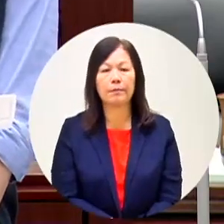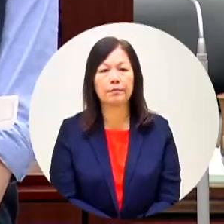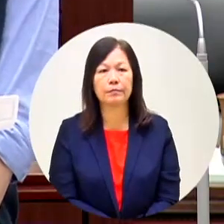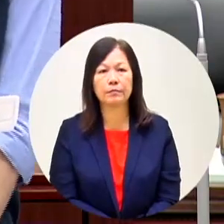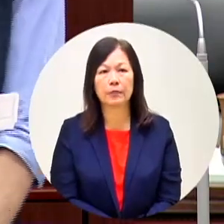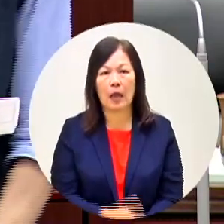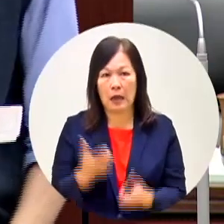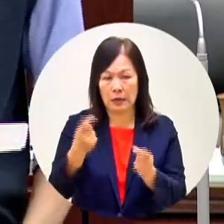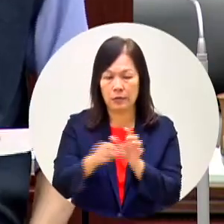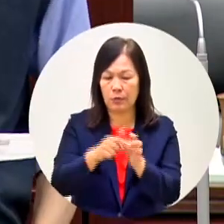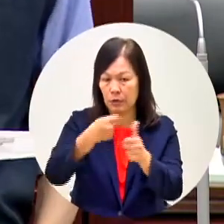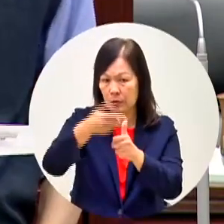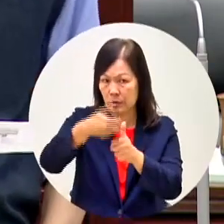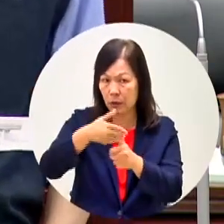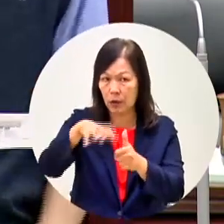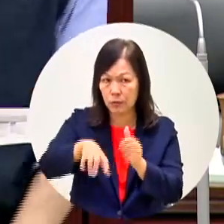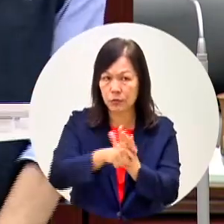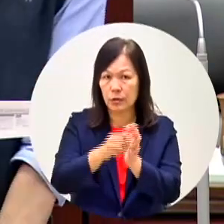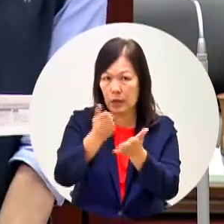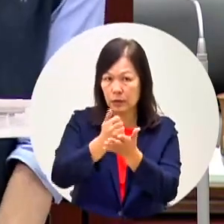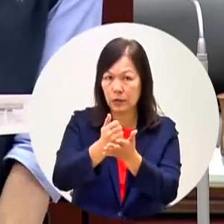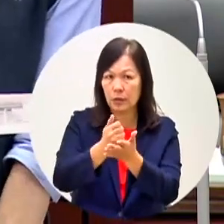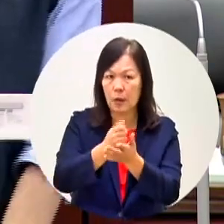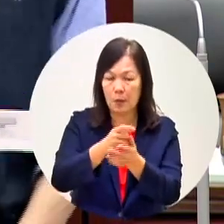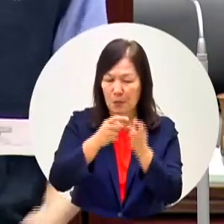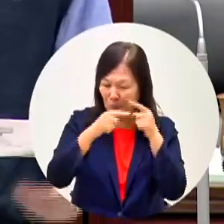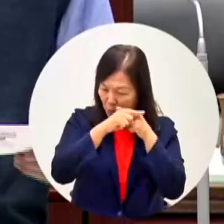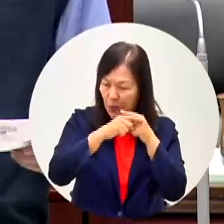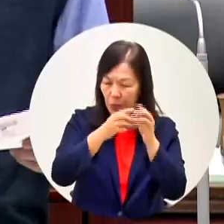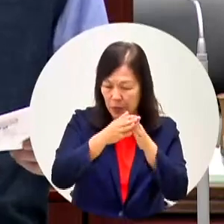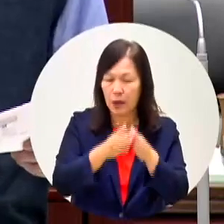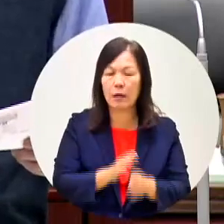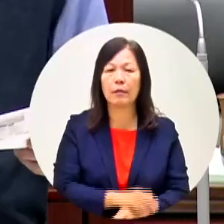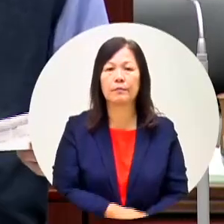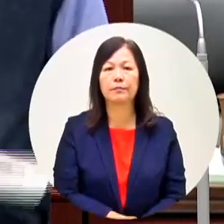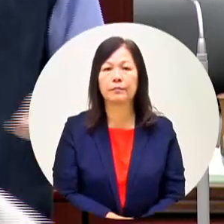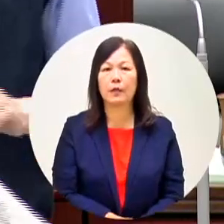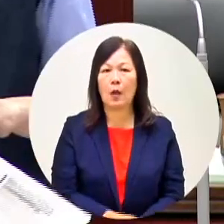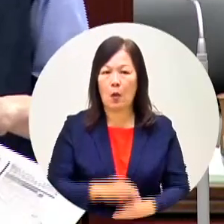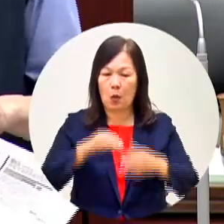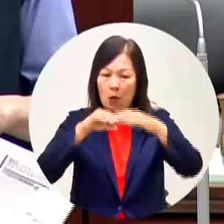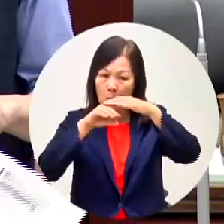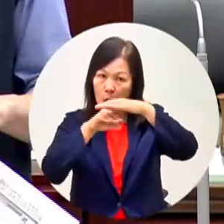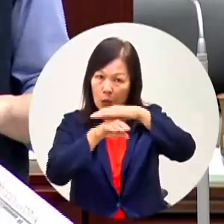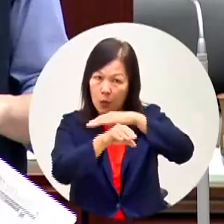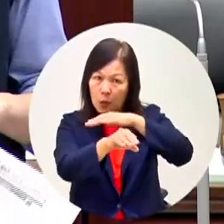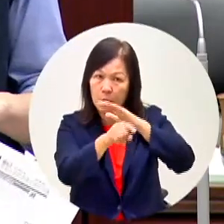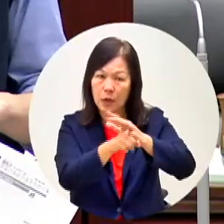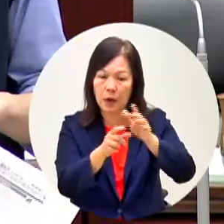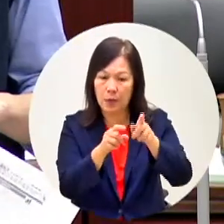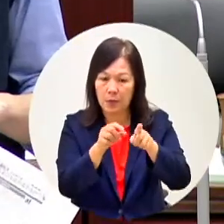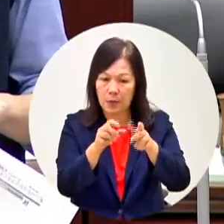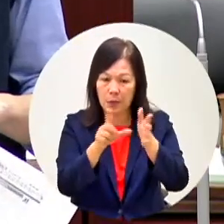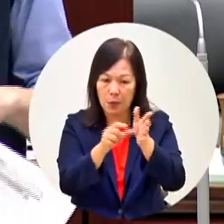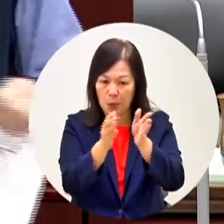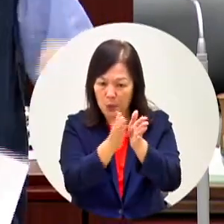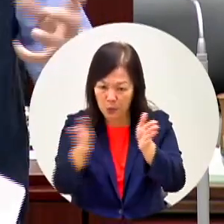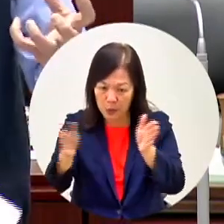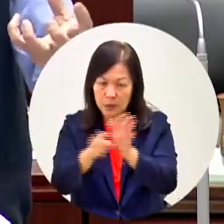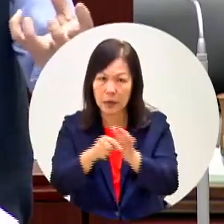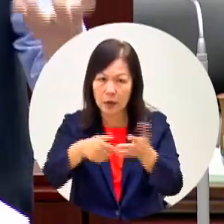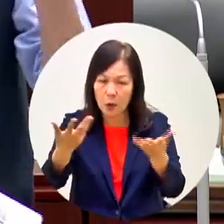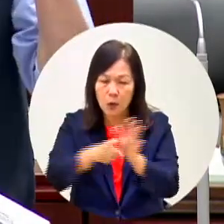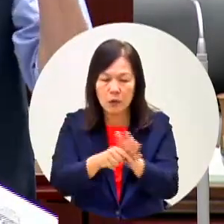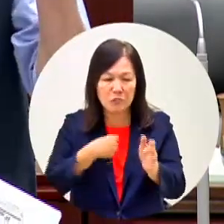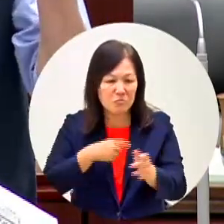微调查研究。过港隧道延长案未必是一个聪明的办法。如果